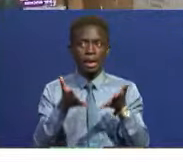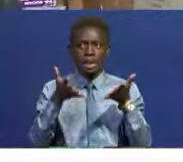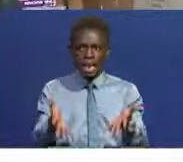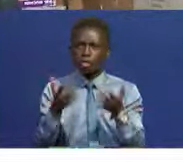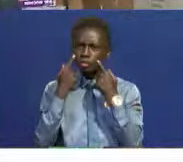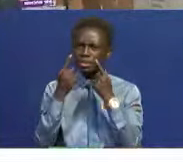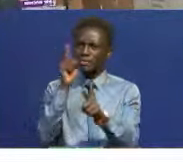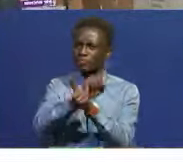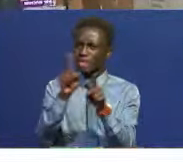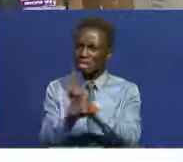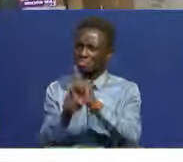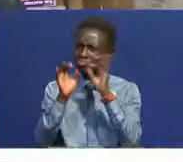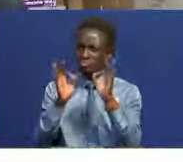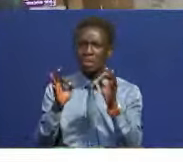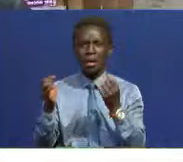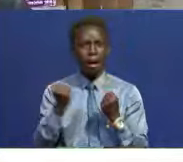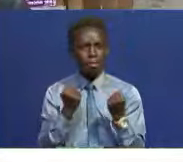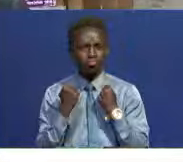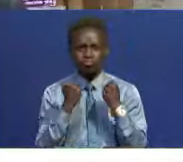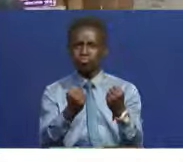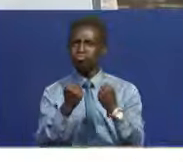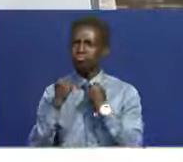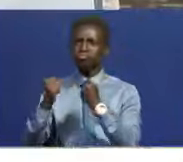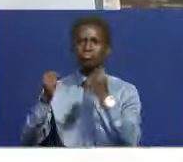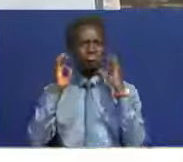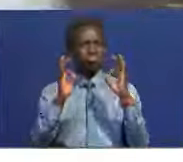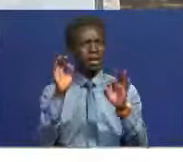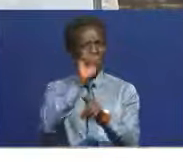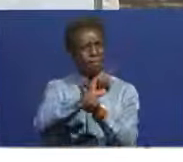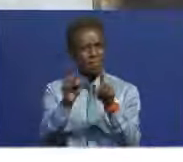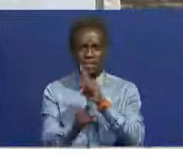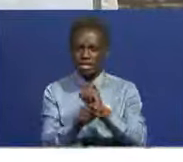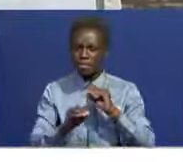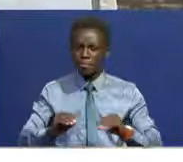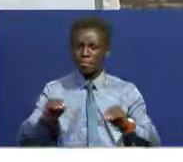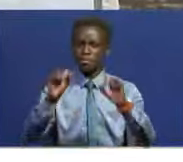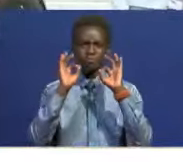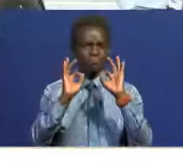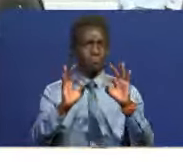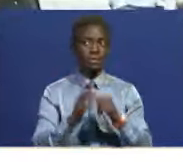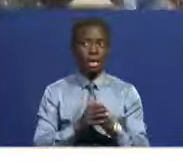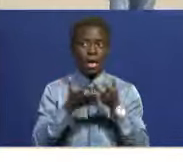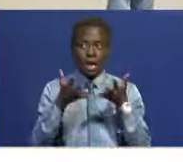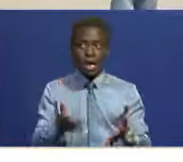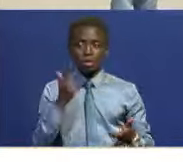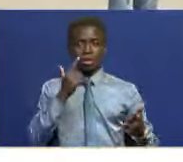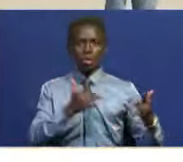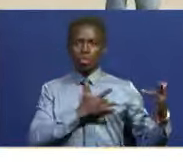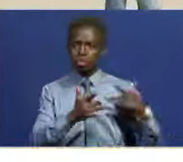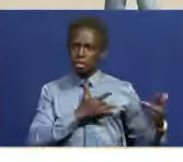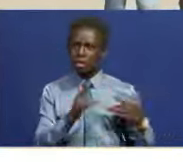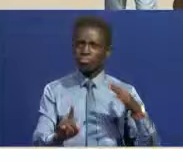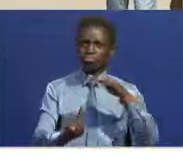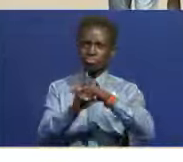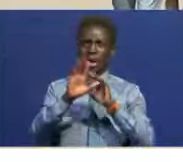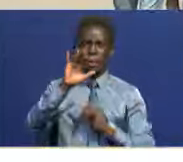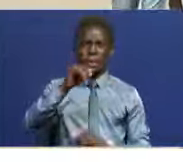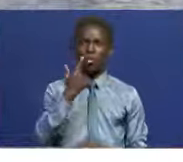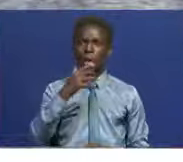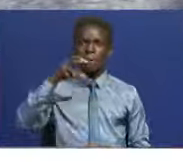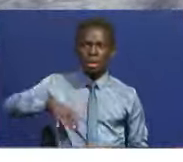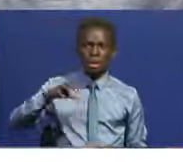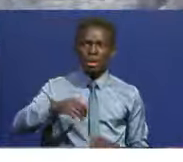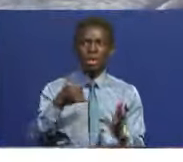magari zinatembea, kila kitu endelea tu vizuri. Hisia ambazo zimekaririwa na wadau wa sekta ya uchukuzi wa umma kama vile